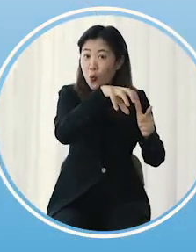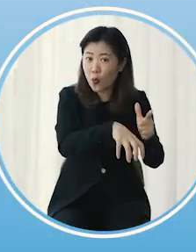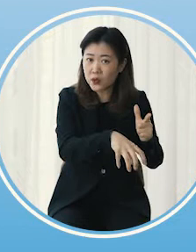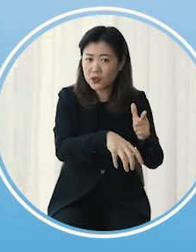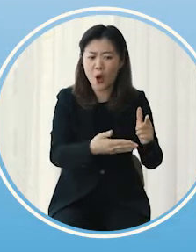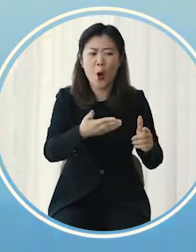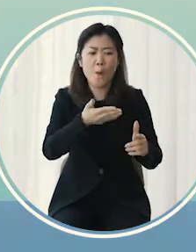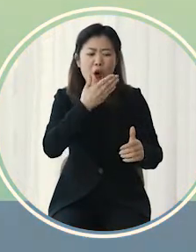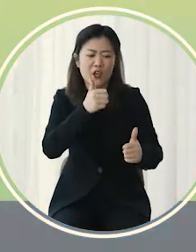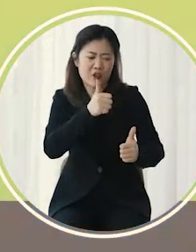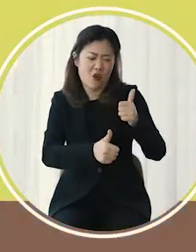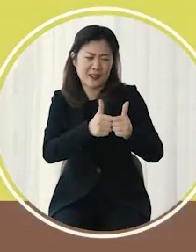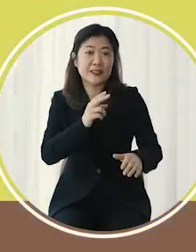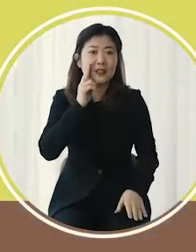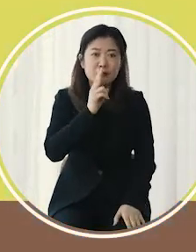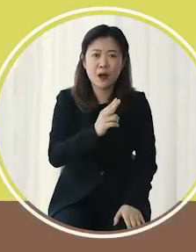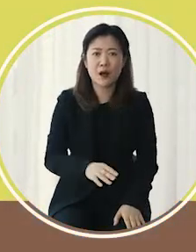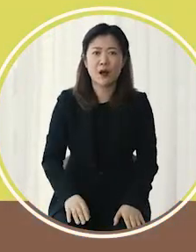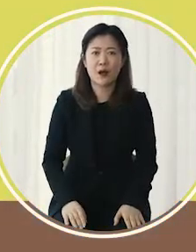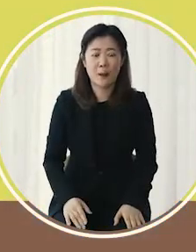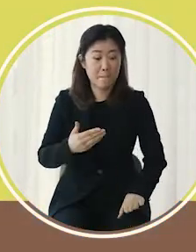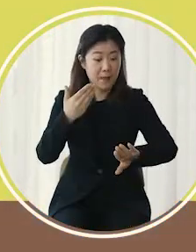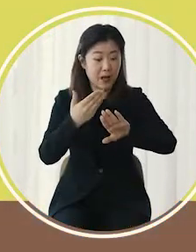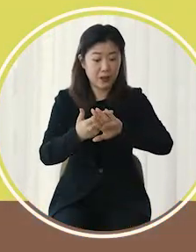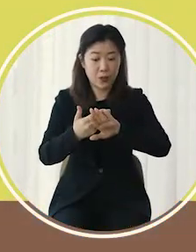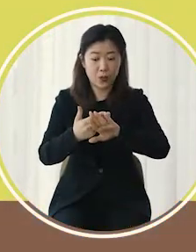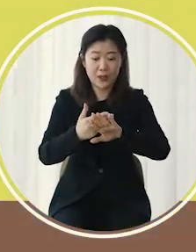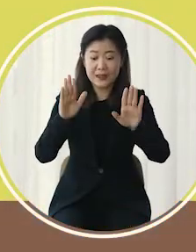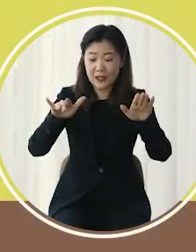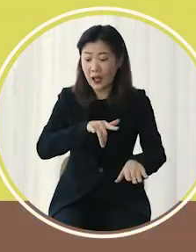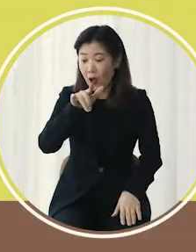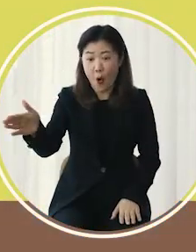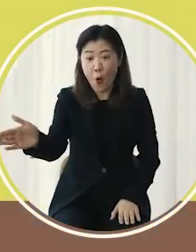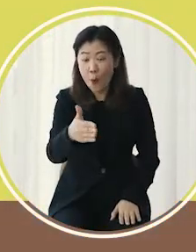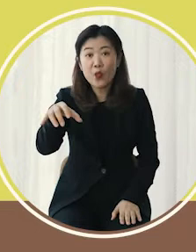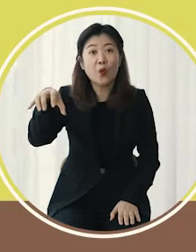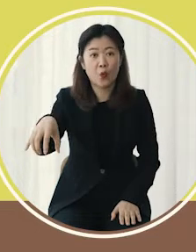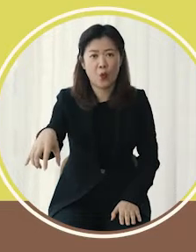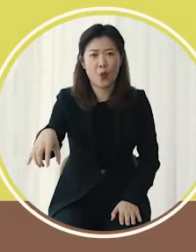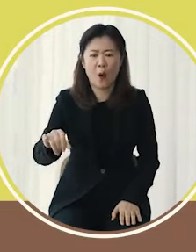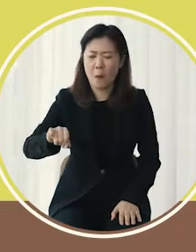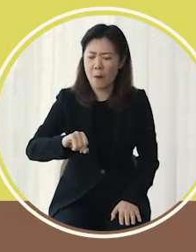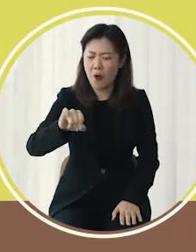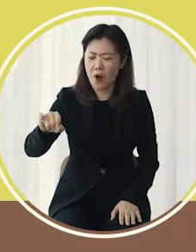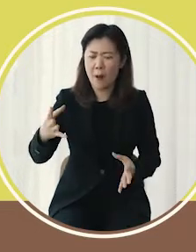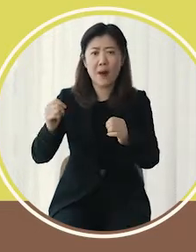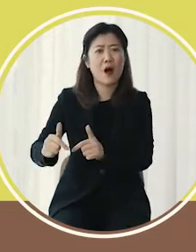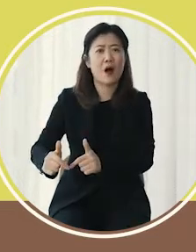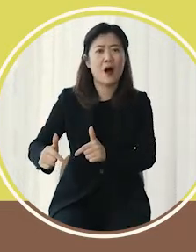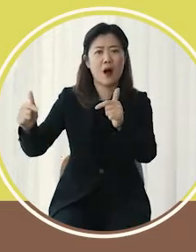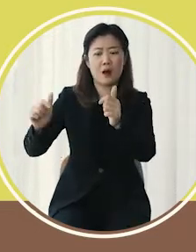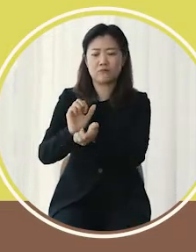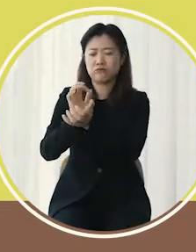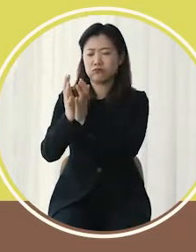텃새와의 먹이 경쟁이 치열해지고 반대로 철새들이 찾지 못한 지역에는 벌레가 늘어나 식물이 열매를